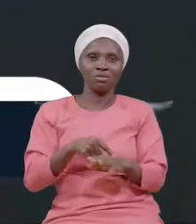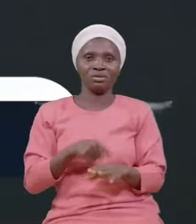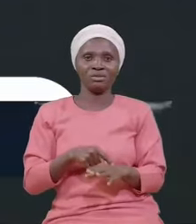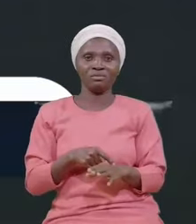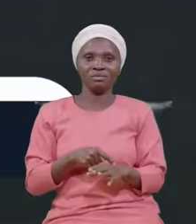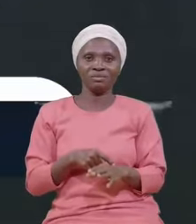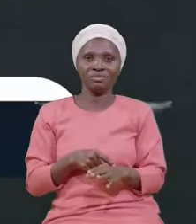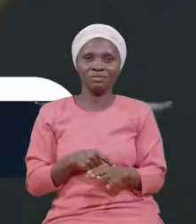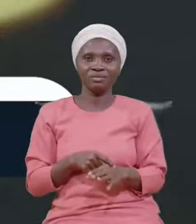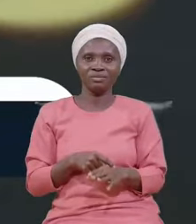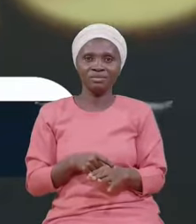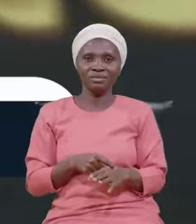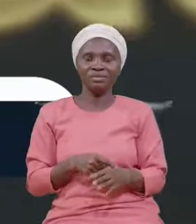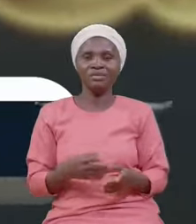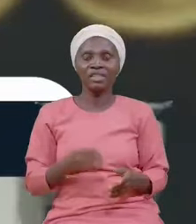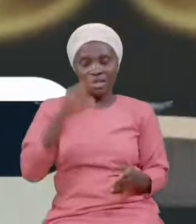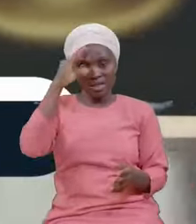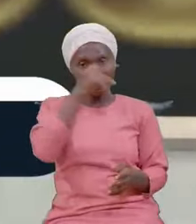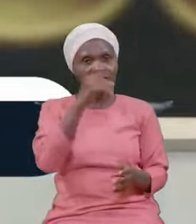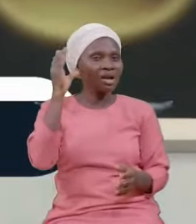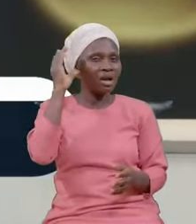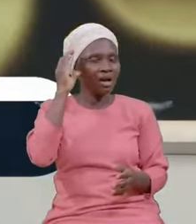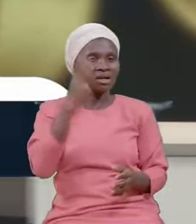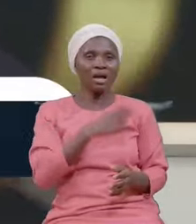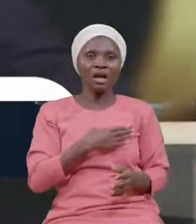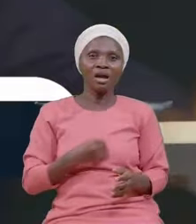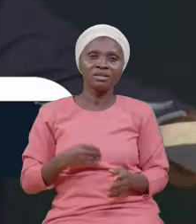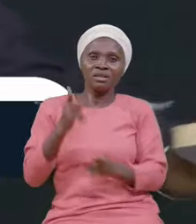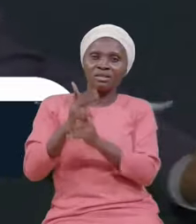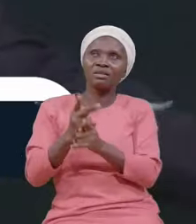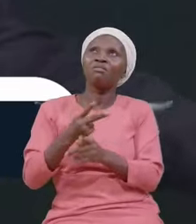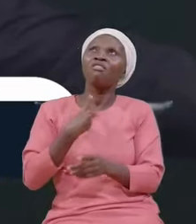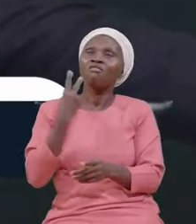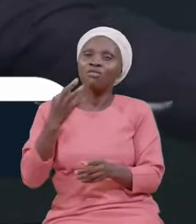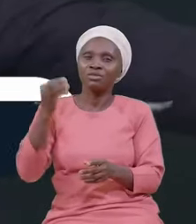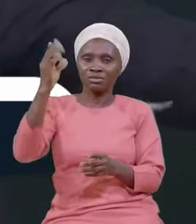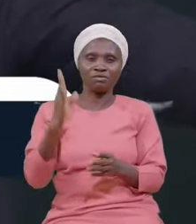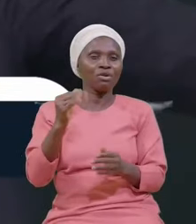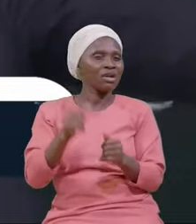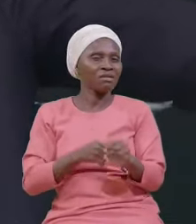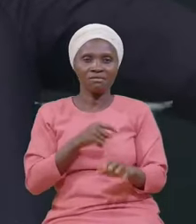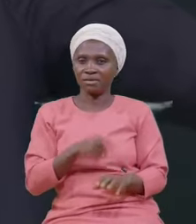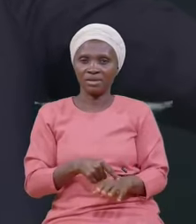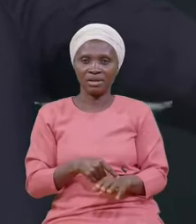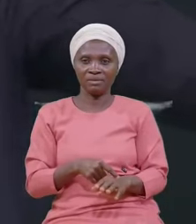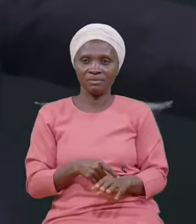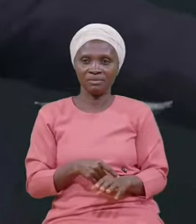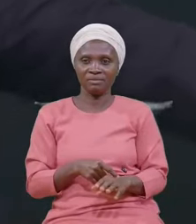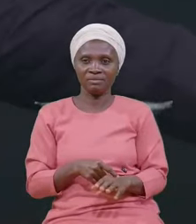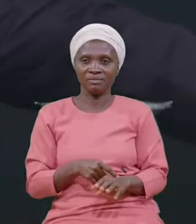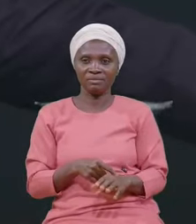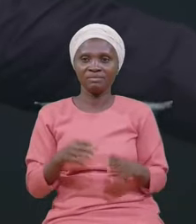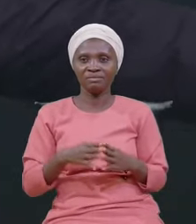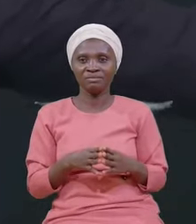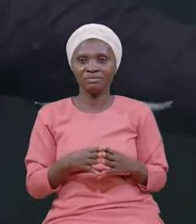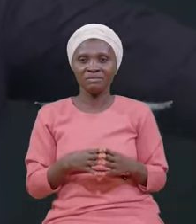Rappelez-vous, il se rappelait du buisson brûlant. Il se rappelait la voix de Dieu à tout moment. Devant Pharaon,